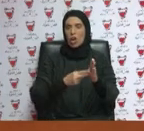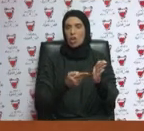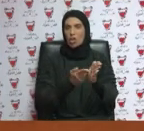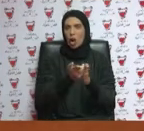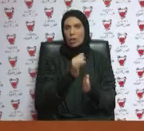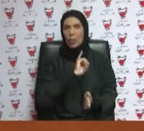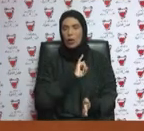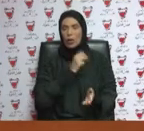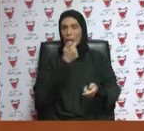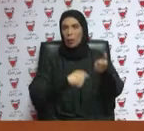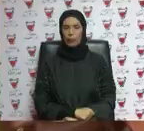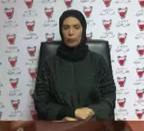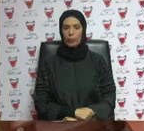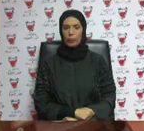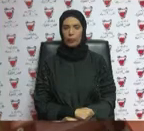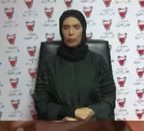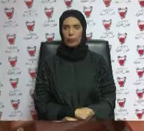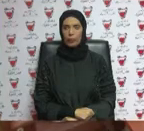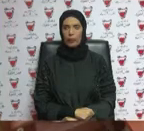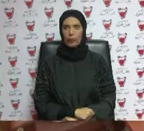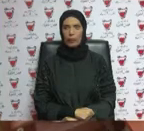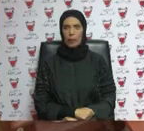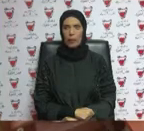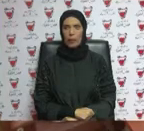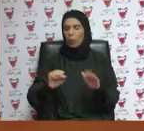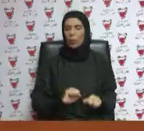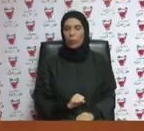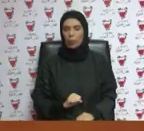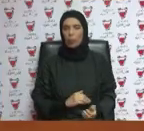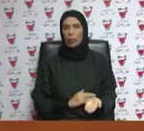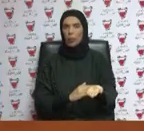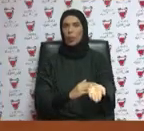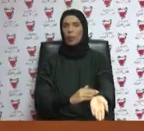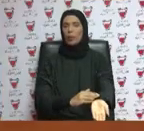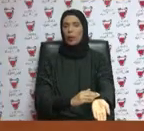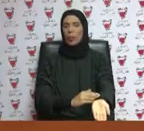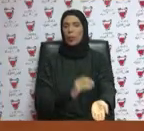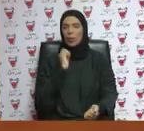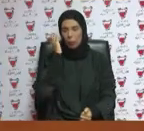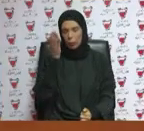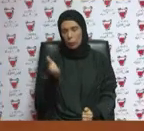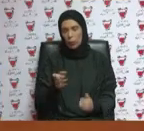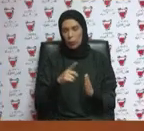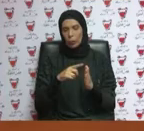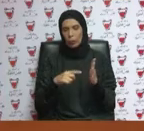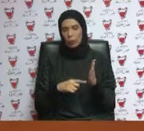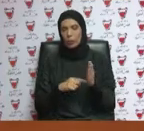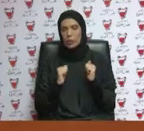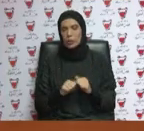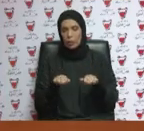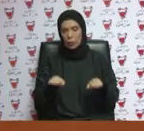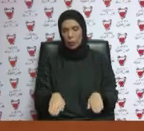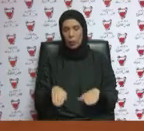رقم 12 لسنة 1971 ميلادي المقدم بناء على الاقتراح بقانون المقدم من